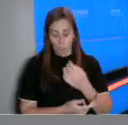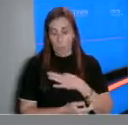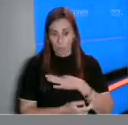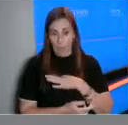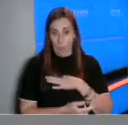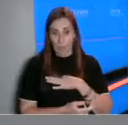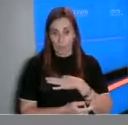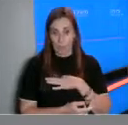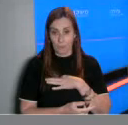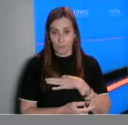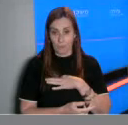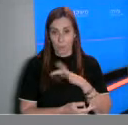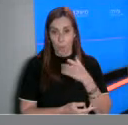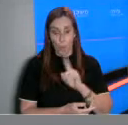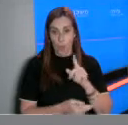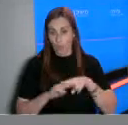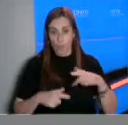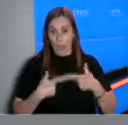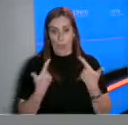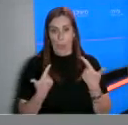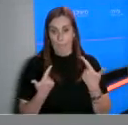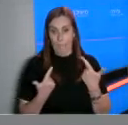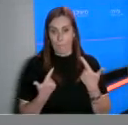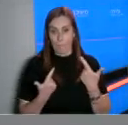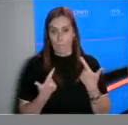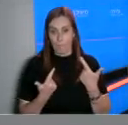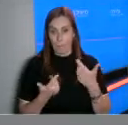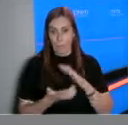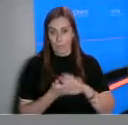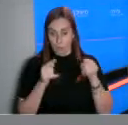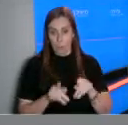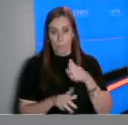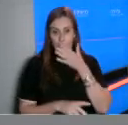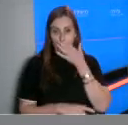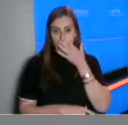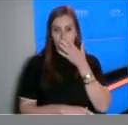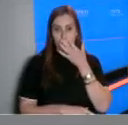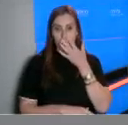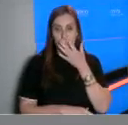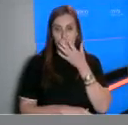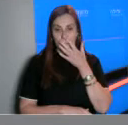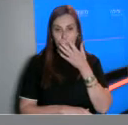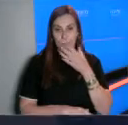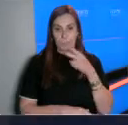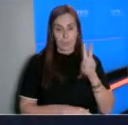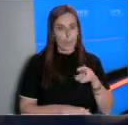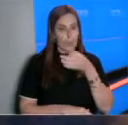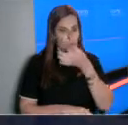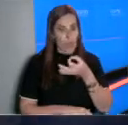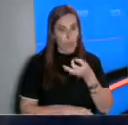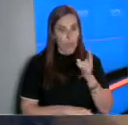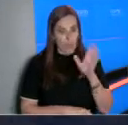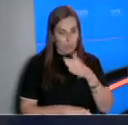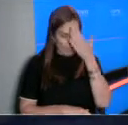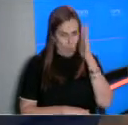בשבילי היא אולי לא לחיות, פשוט כך. יש לי שאלה, יש עוד,